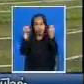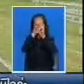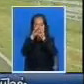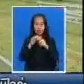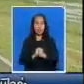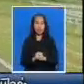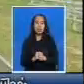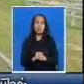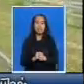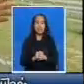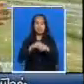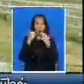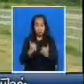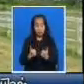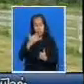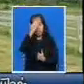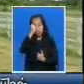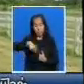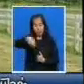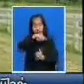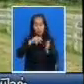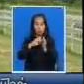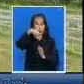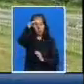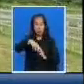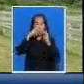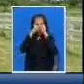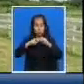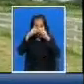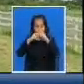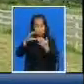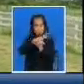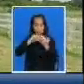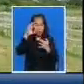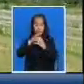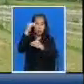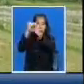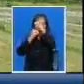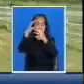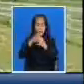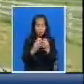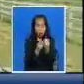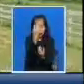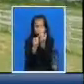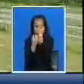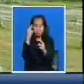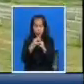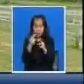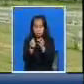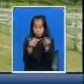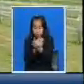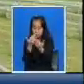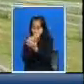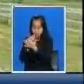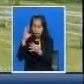นะครับที่นี่เนี่ยเป็นสถาบันวิจัยนะครับการพัฒนาพันธุ์พืชและการปศุสัตว์นะครับเพื่อ